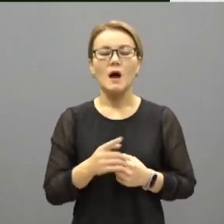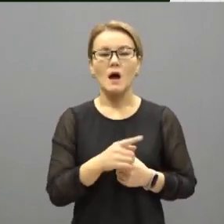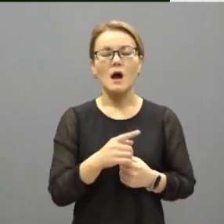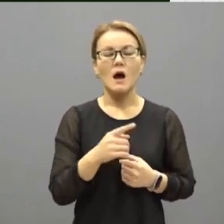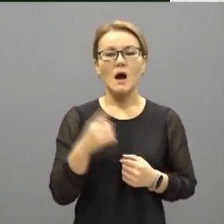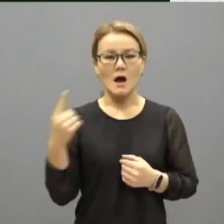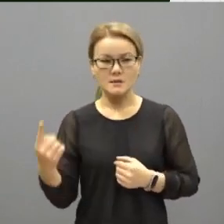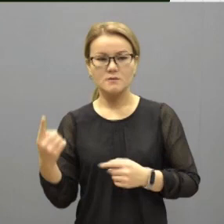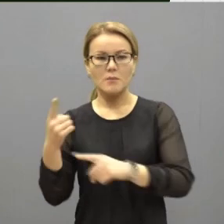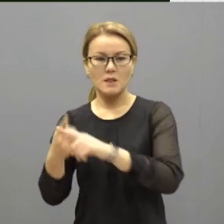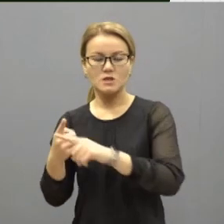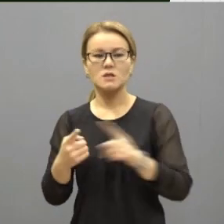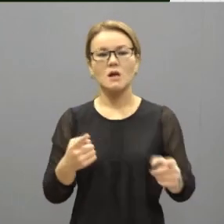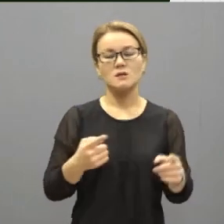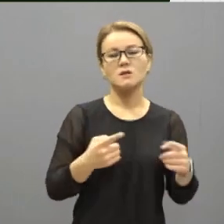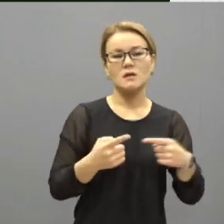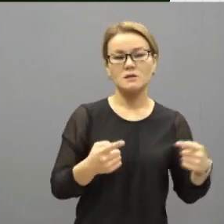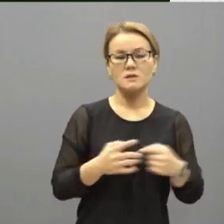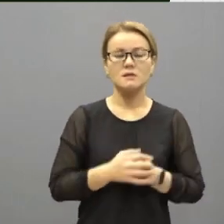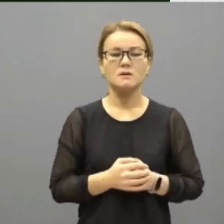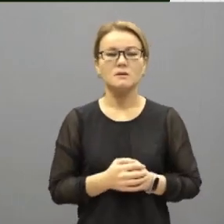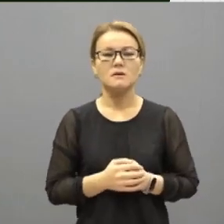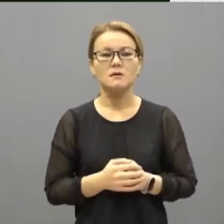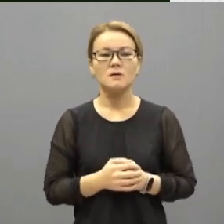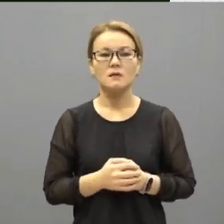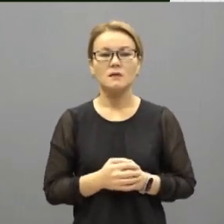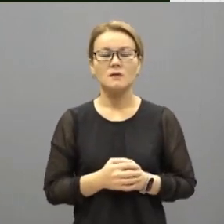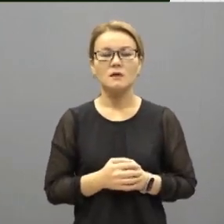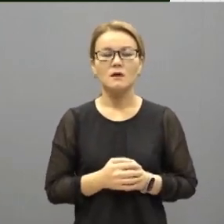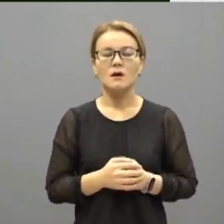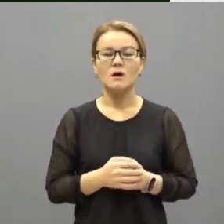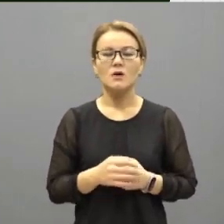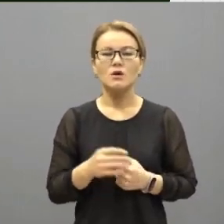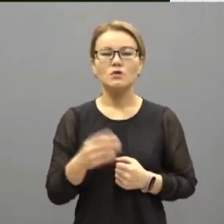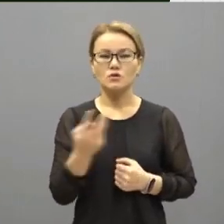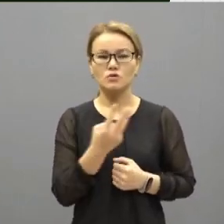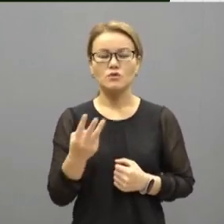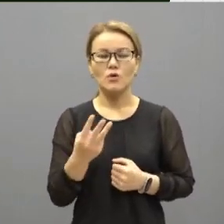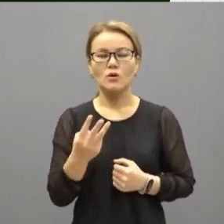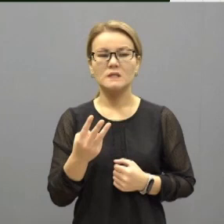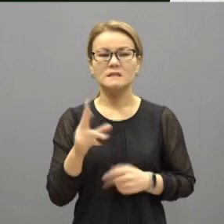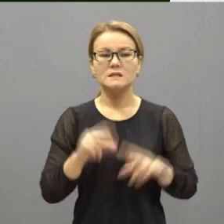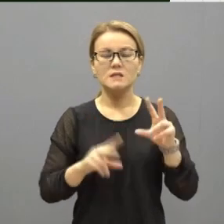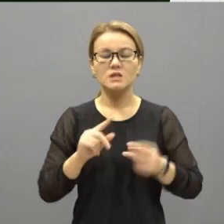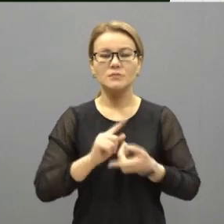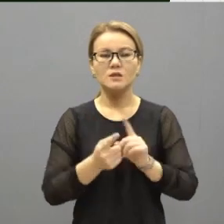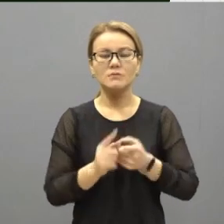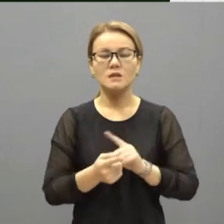X может быть равен как единице, так и минус единице. При всех трех значениях переменной